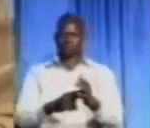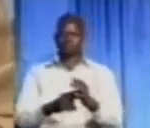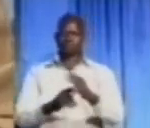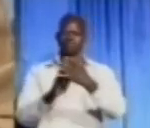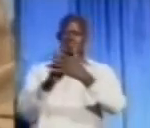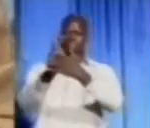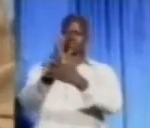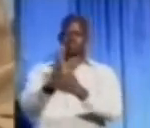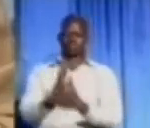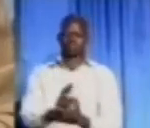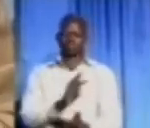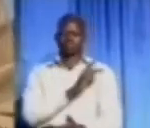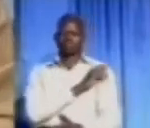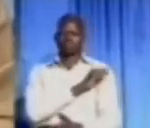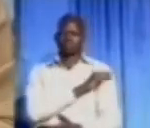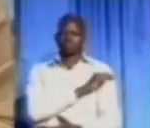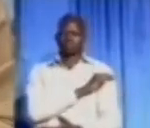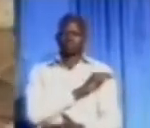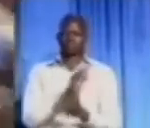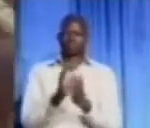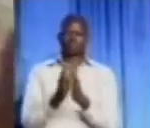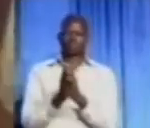Reportage Karim Namwano.